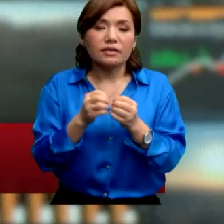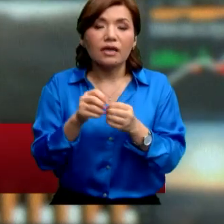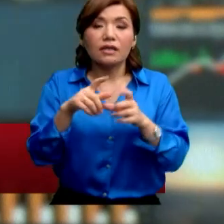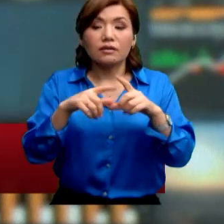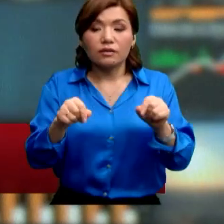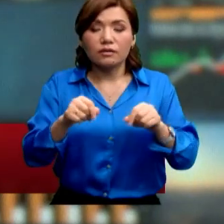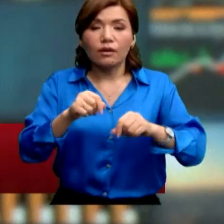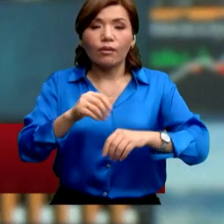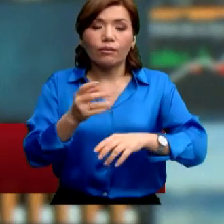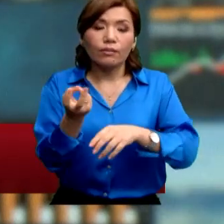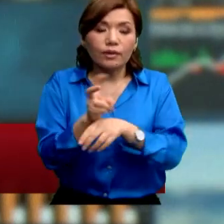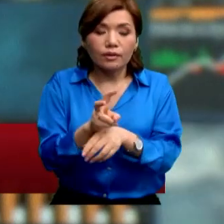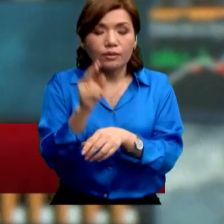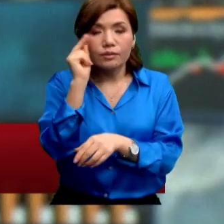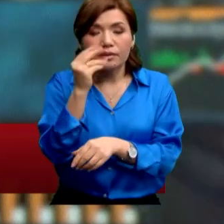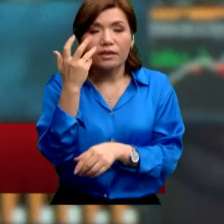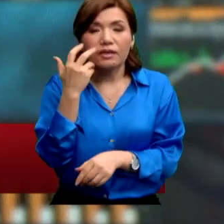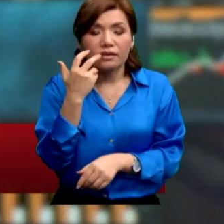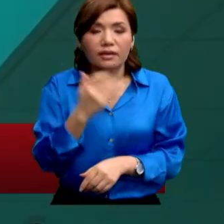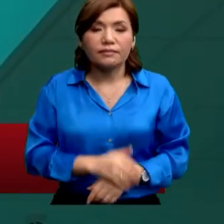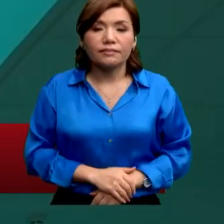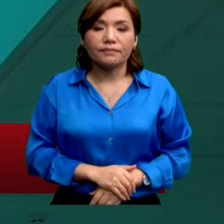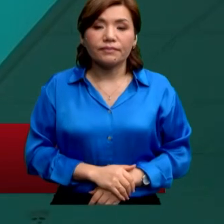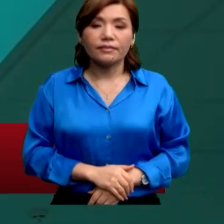дети сядут за парты, узнавала Алия Жамитова.